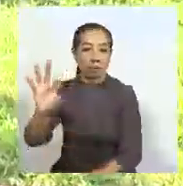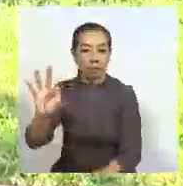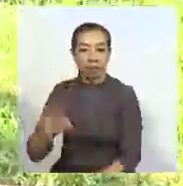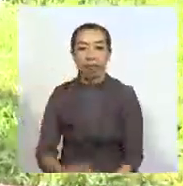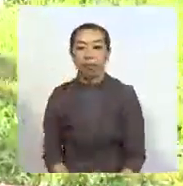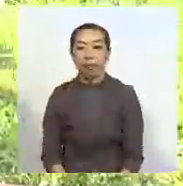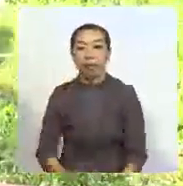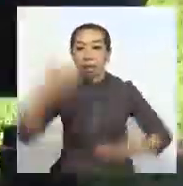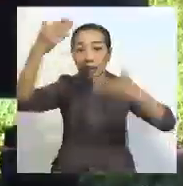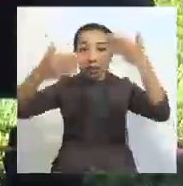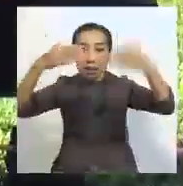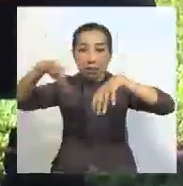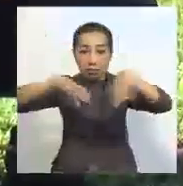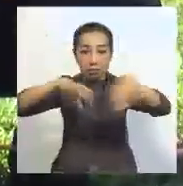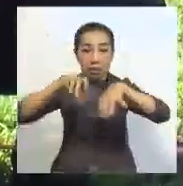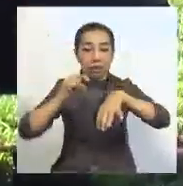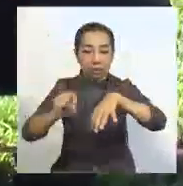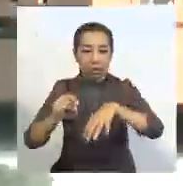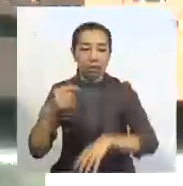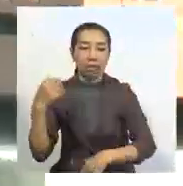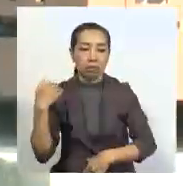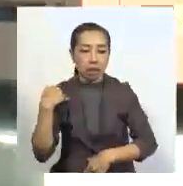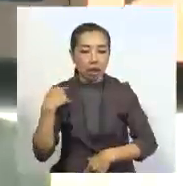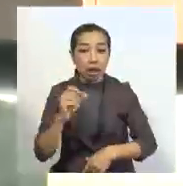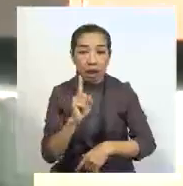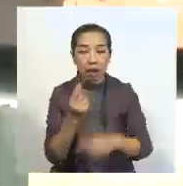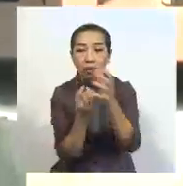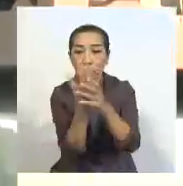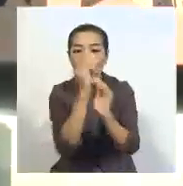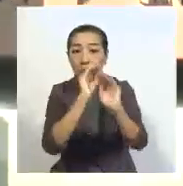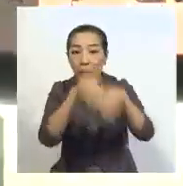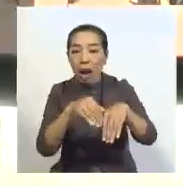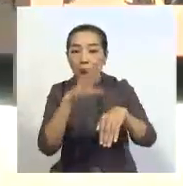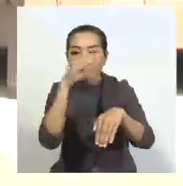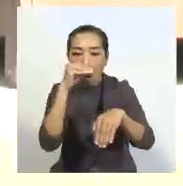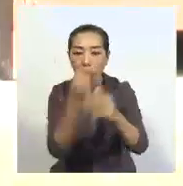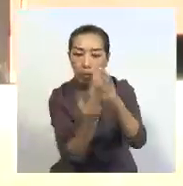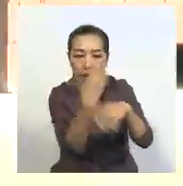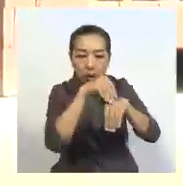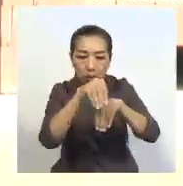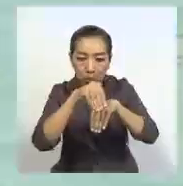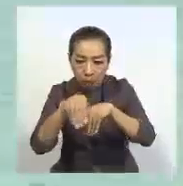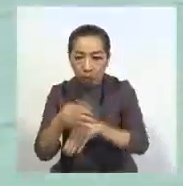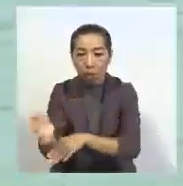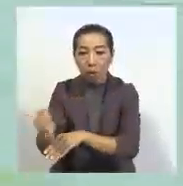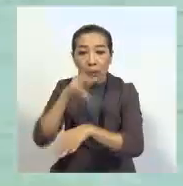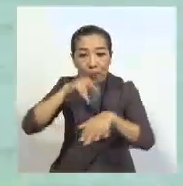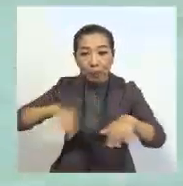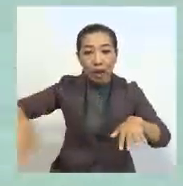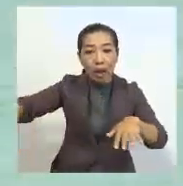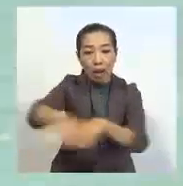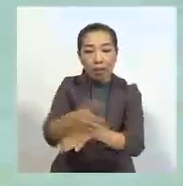กิจกรรมที่ถูกจัดขึ้นนี้นะคะนอกจากจะมีการร่วมกันปลูกมะพร้าวน้ำหอมมีการปล่อยพันธุ์ปลาในบ่อปู